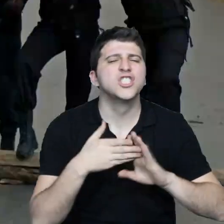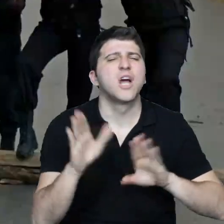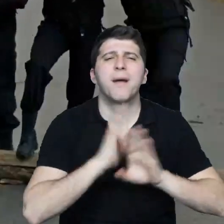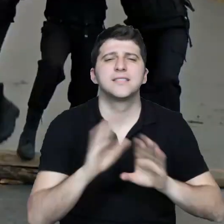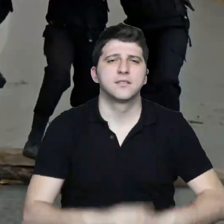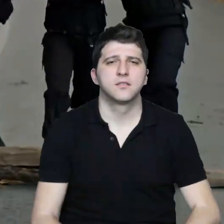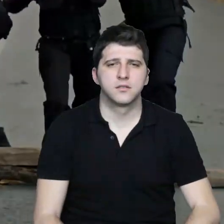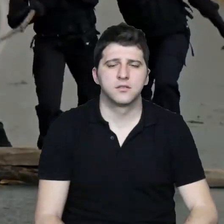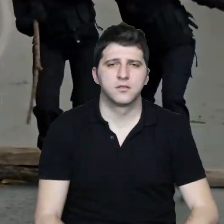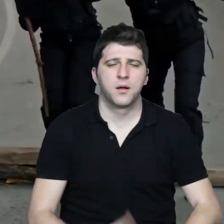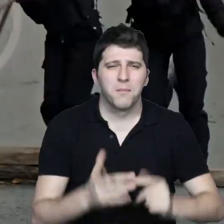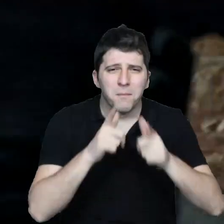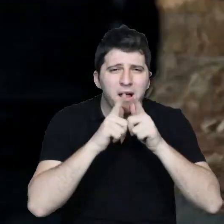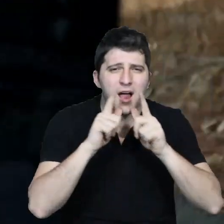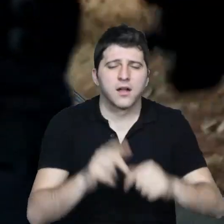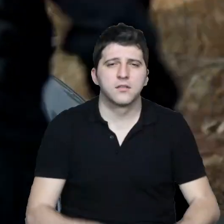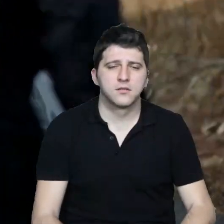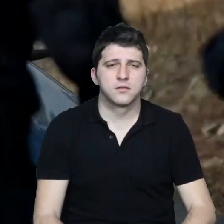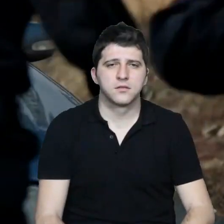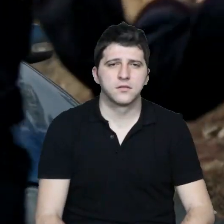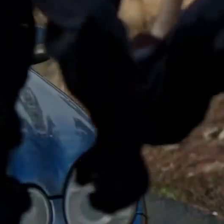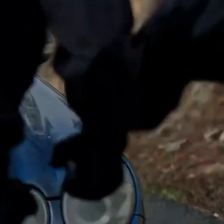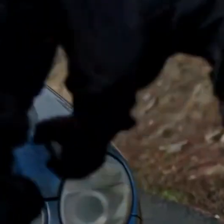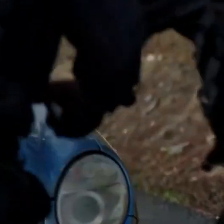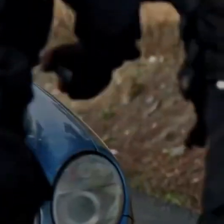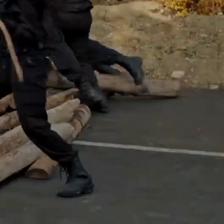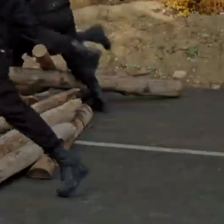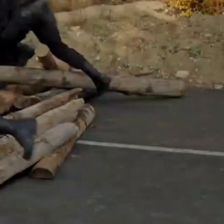yok. Allah! Saldırıya geçtiler.